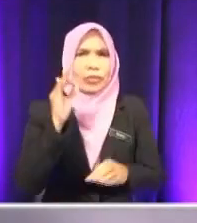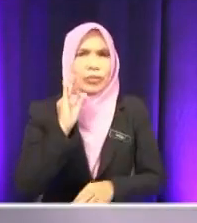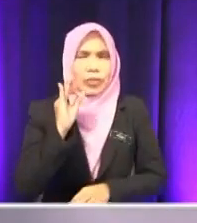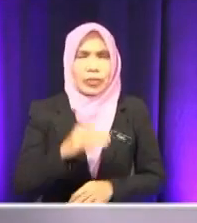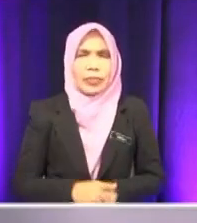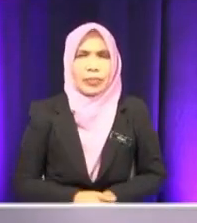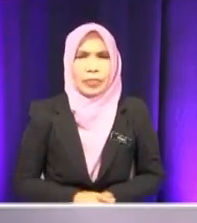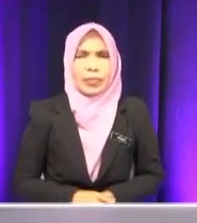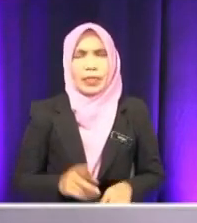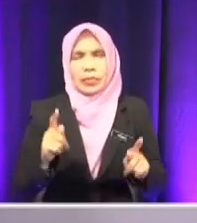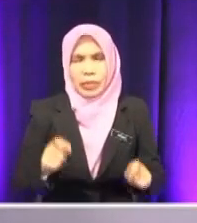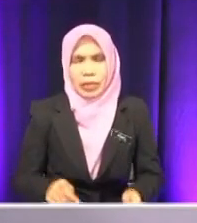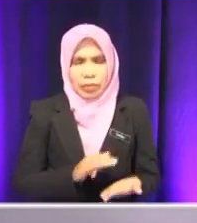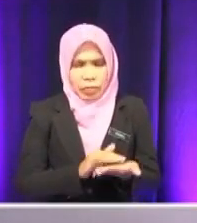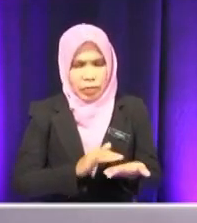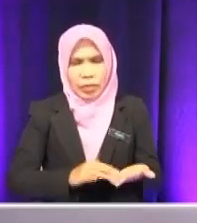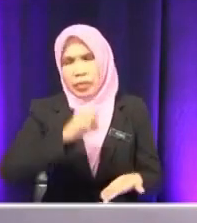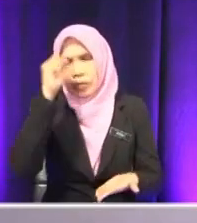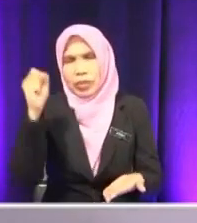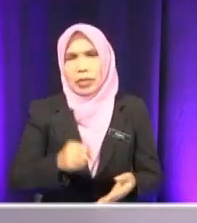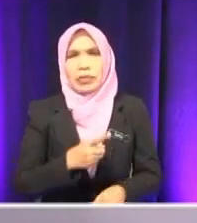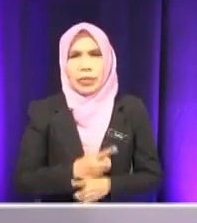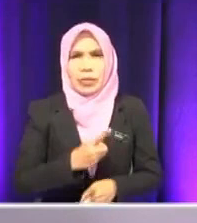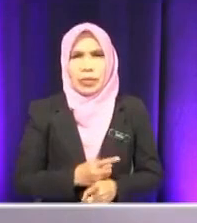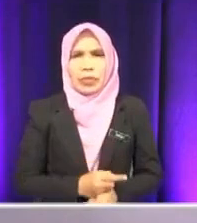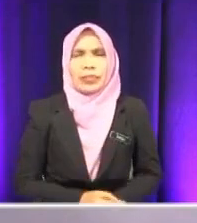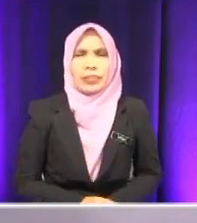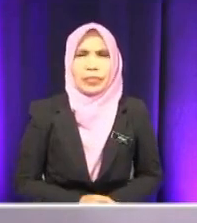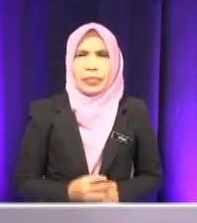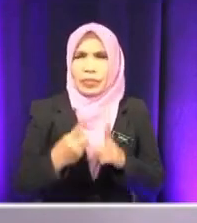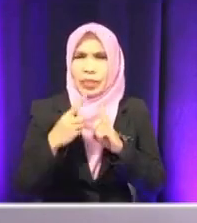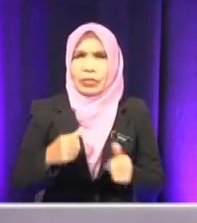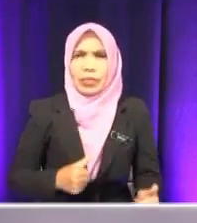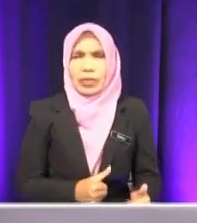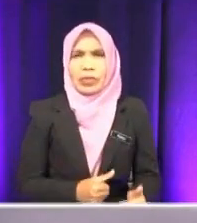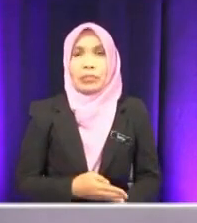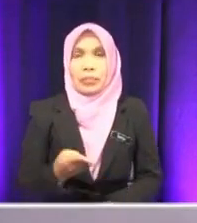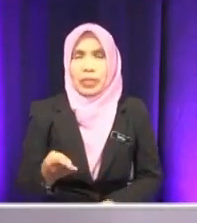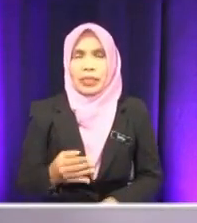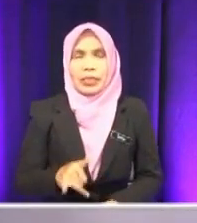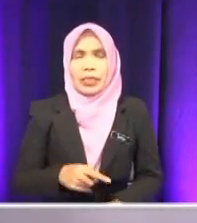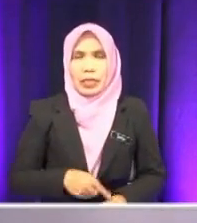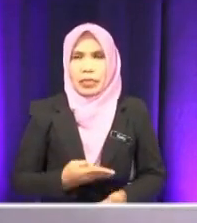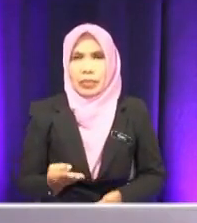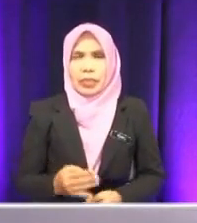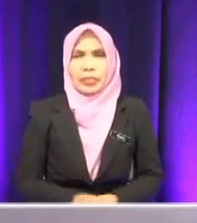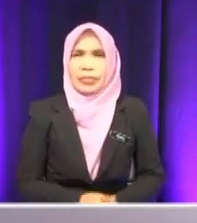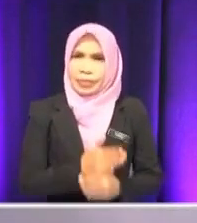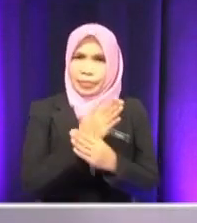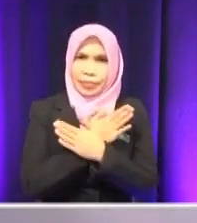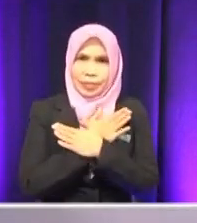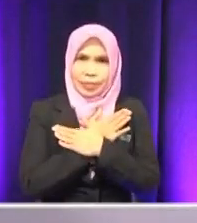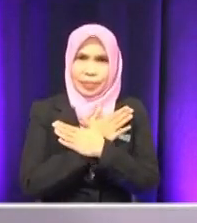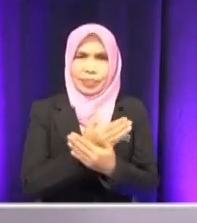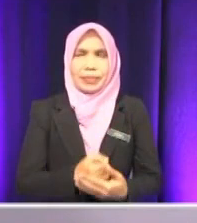betul-betul dan kita dapat ikannya kita menjawab mengikut kepada pembahasan yang diberikan Oke kita akan kembali seperti ini